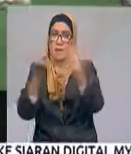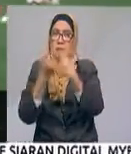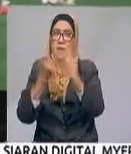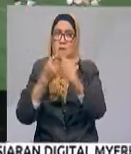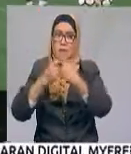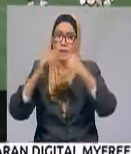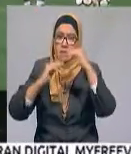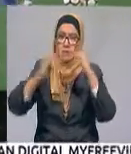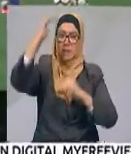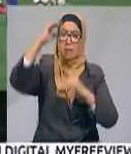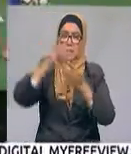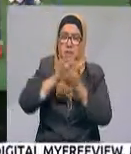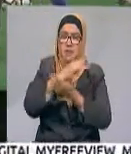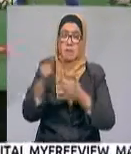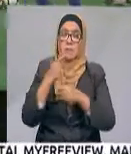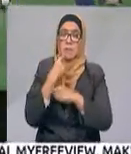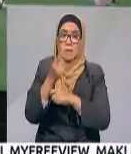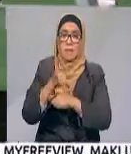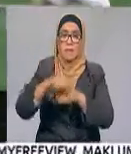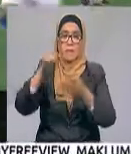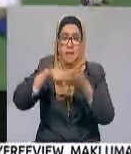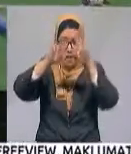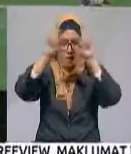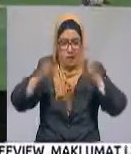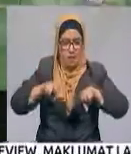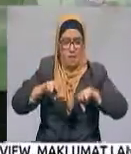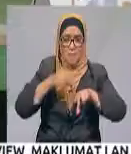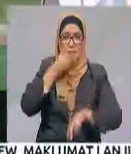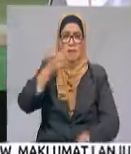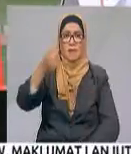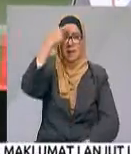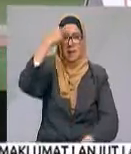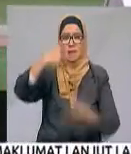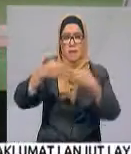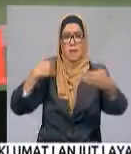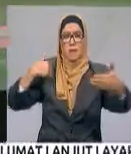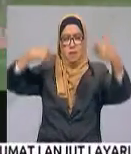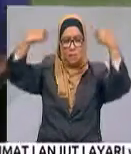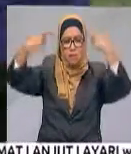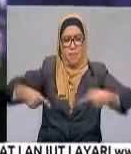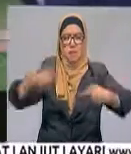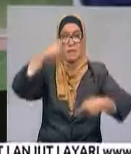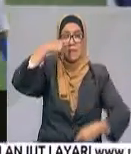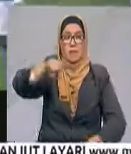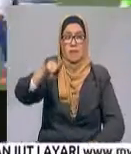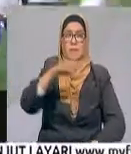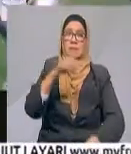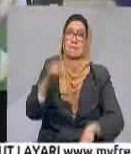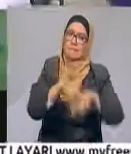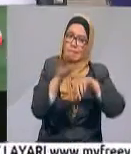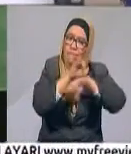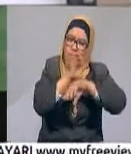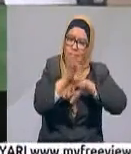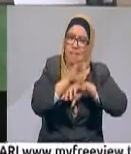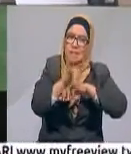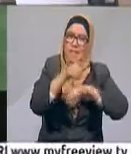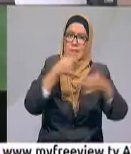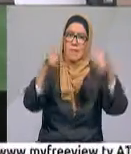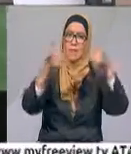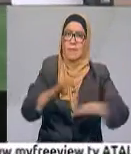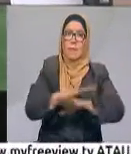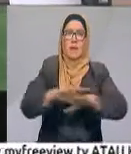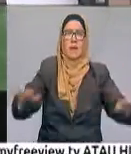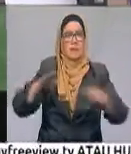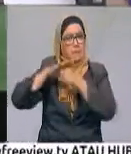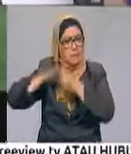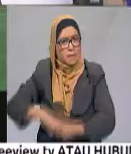berkenaan adalah ujian terbaik buat pasukannya sebelum bertemu Thailand. Pengendali dari Kedah itu turut berpesan kepada anak-anak buahnya supaya tidak tertekan